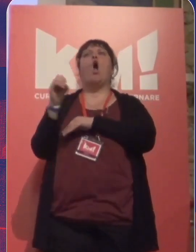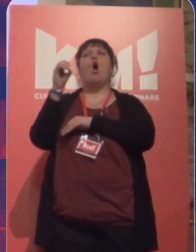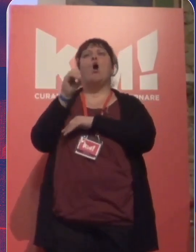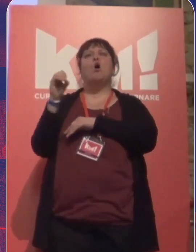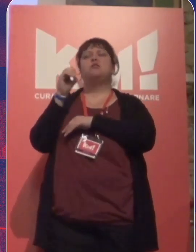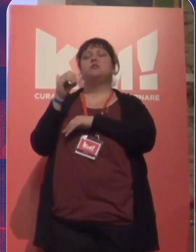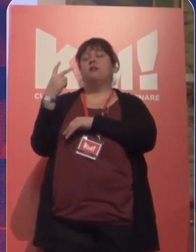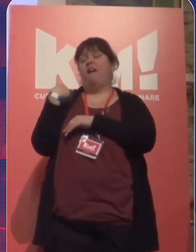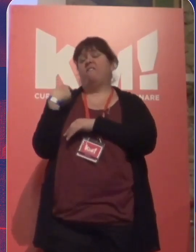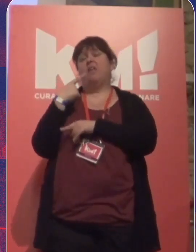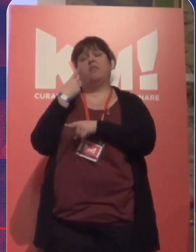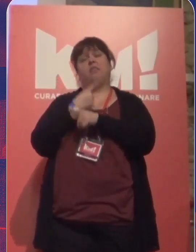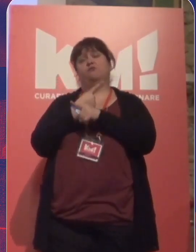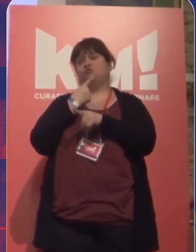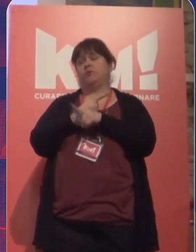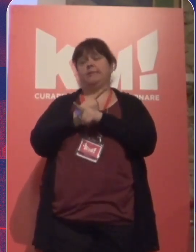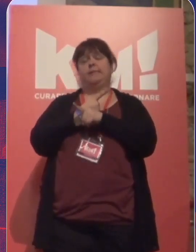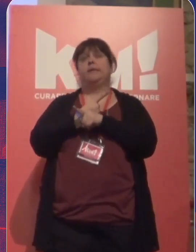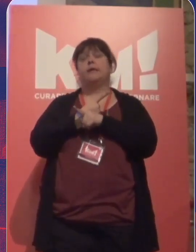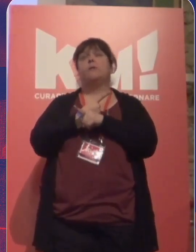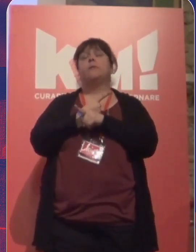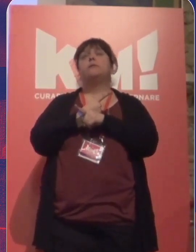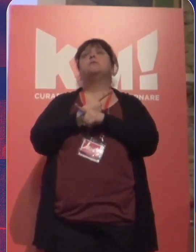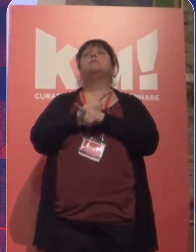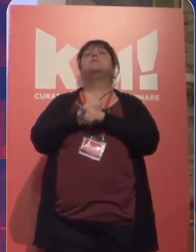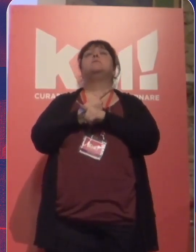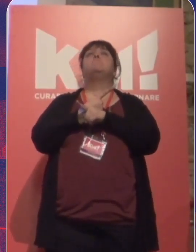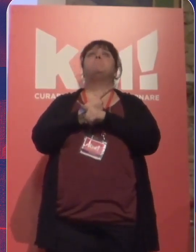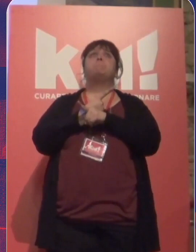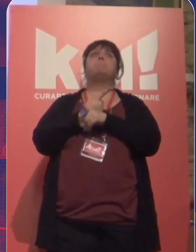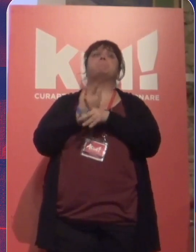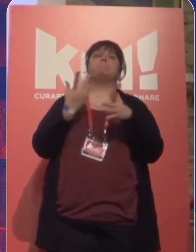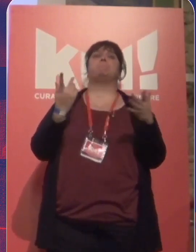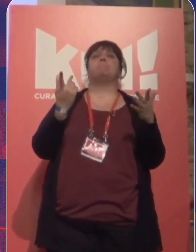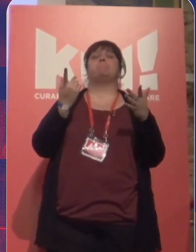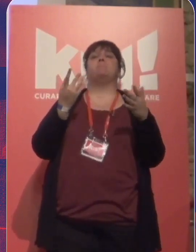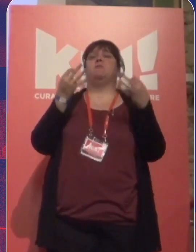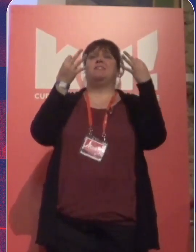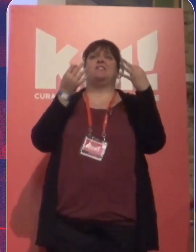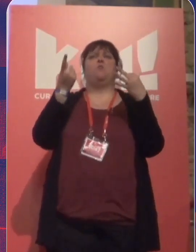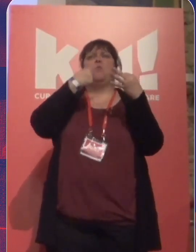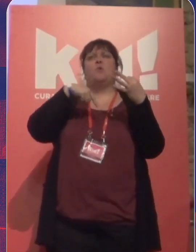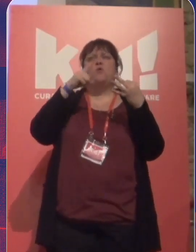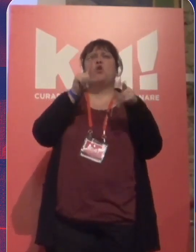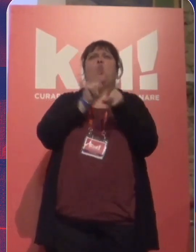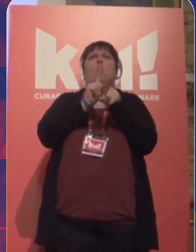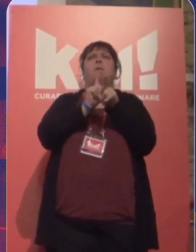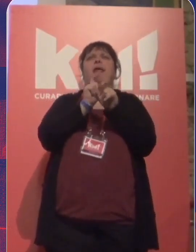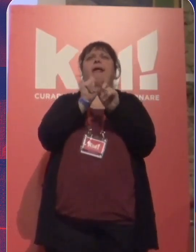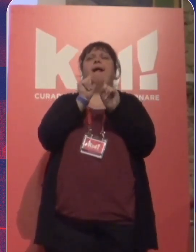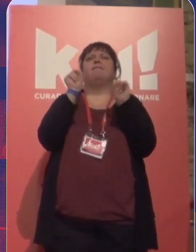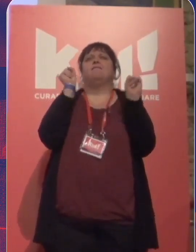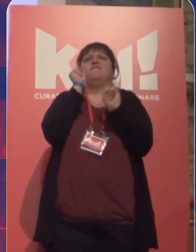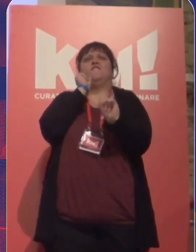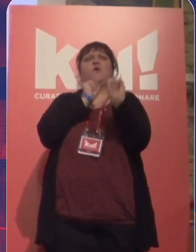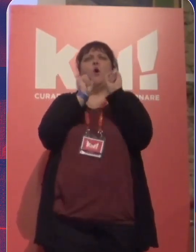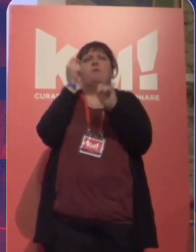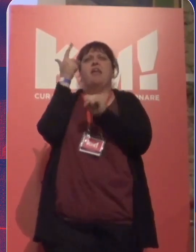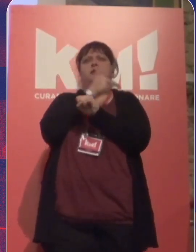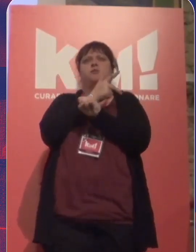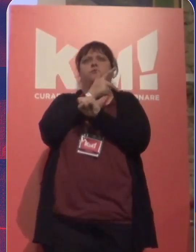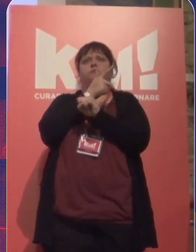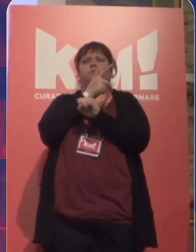noi avremmo sicuramente una radicalizzazione delle fobie sociali disturbi di allattamento